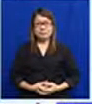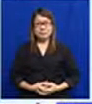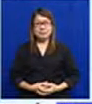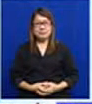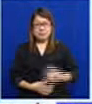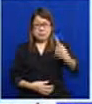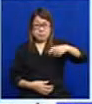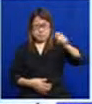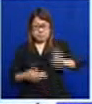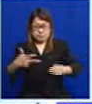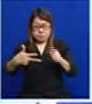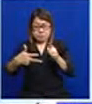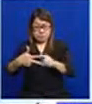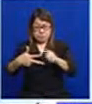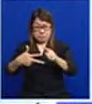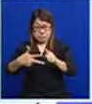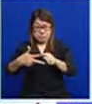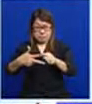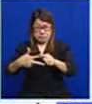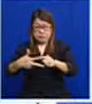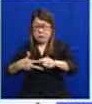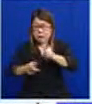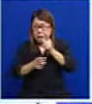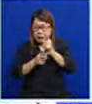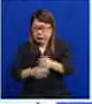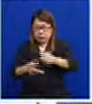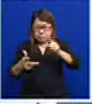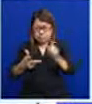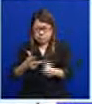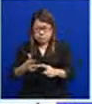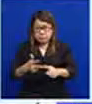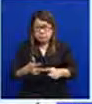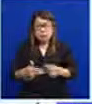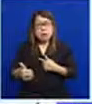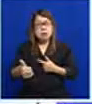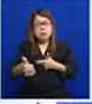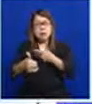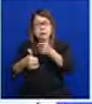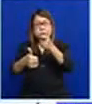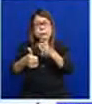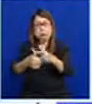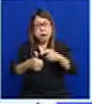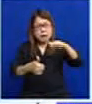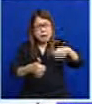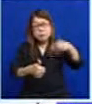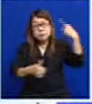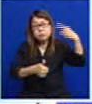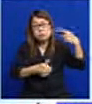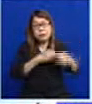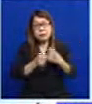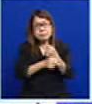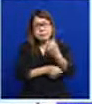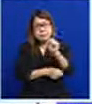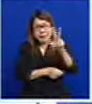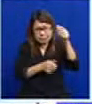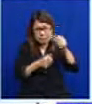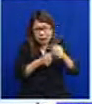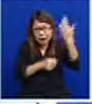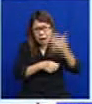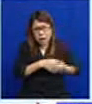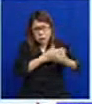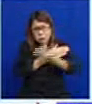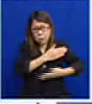ศาลอุทธรณ์ได้ยืนตามศาลชั้นต้นสั่งประหารชีวิตนายวันชัยแสงขาวผู้ต้องหาฆาตกรรมเด็กหญิงวัย13ปีบนรถไฟไปติดตามข่